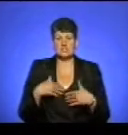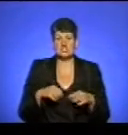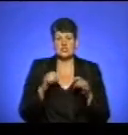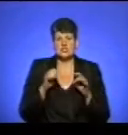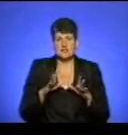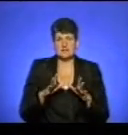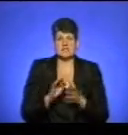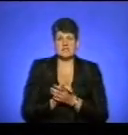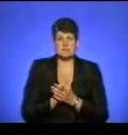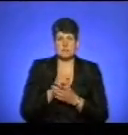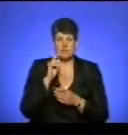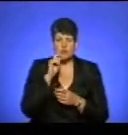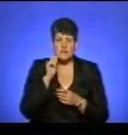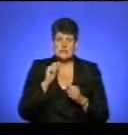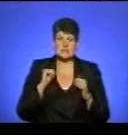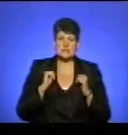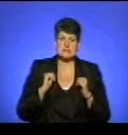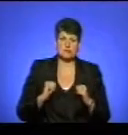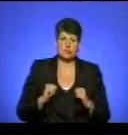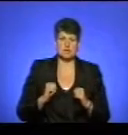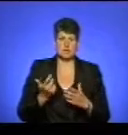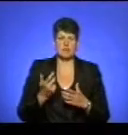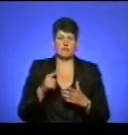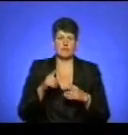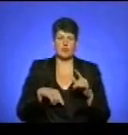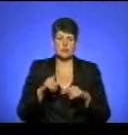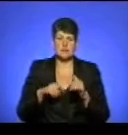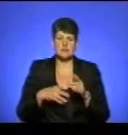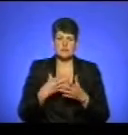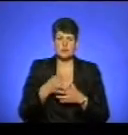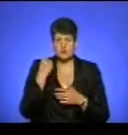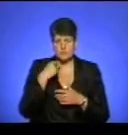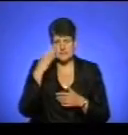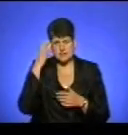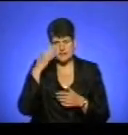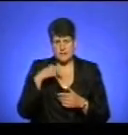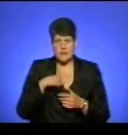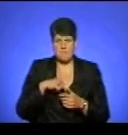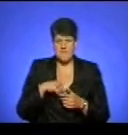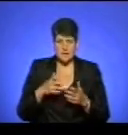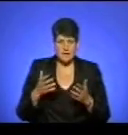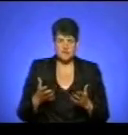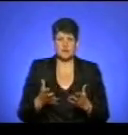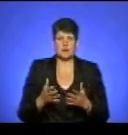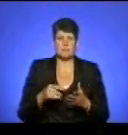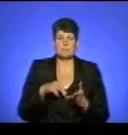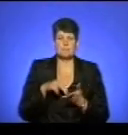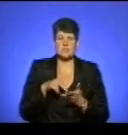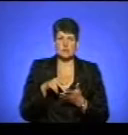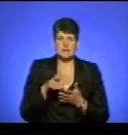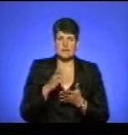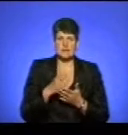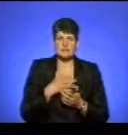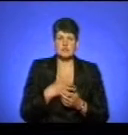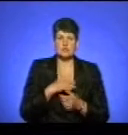наміренні за мир в Україні, за спокій в родинах і за свої особисті намірення. Відповідно, піша хода буде важливою для нас в